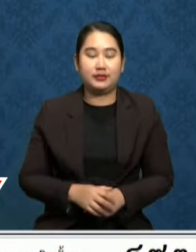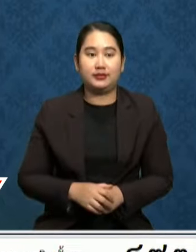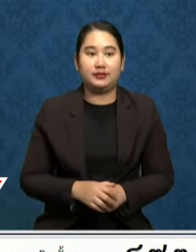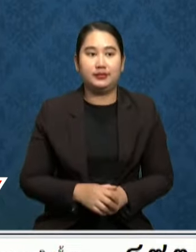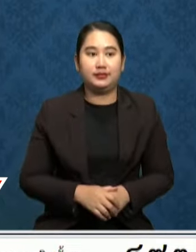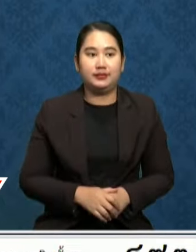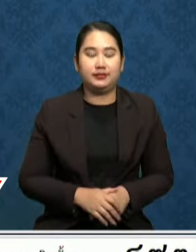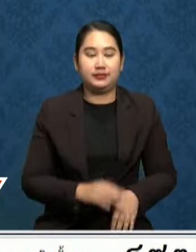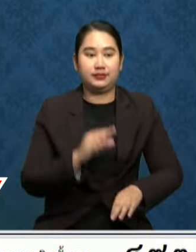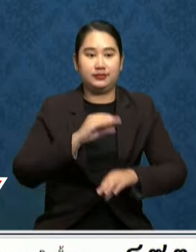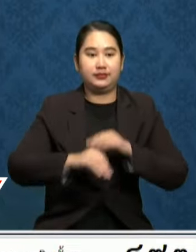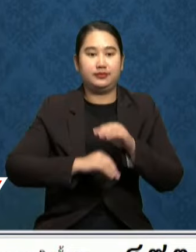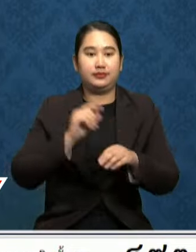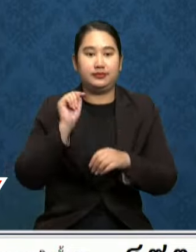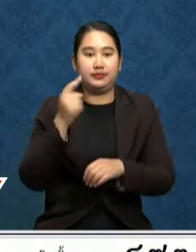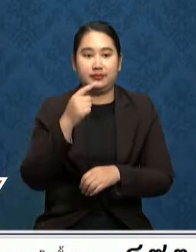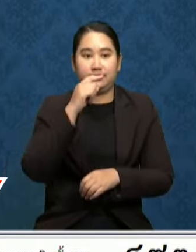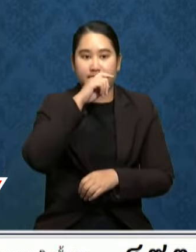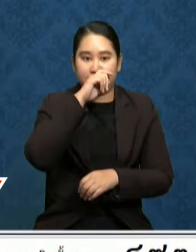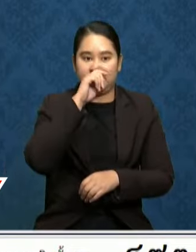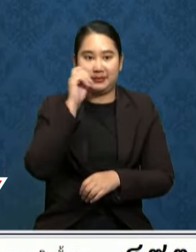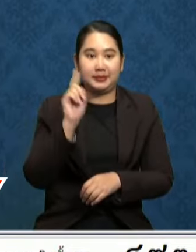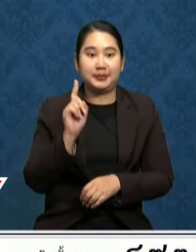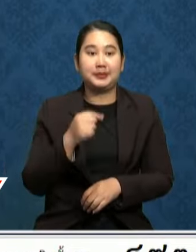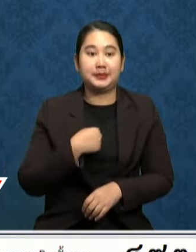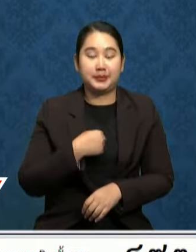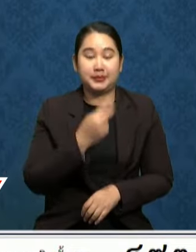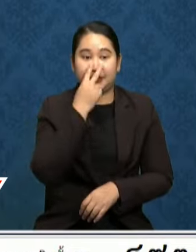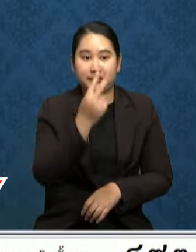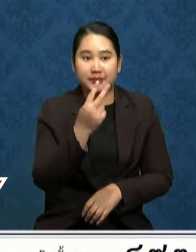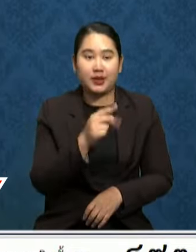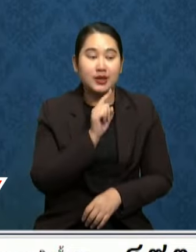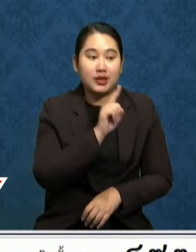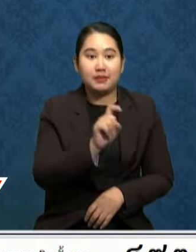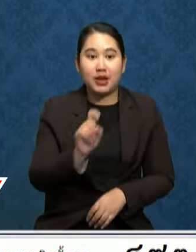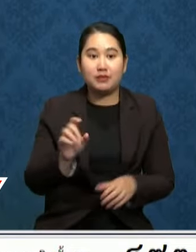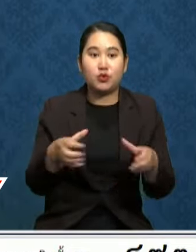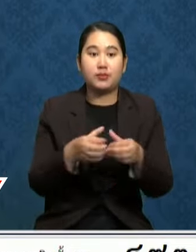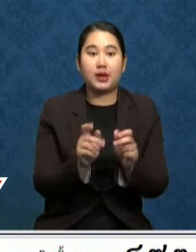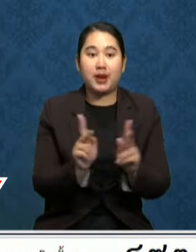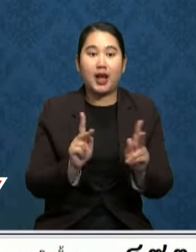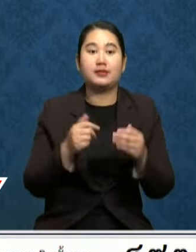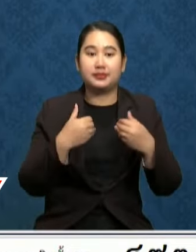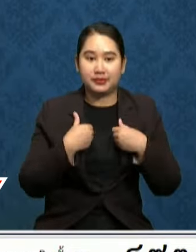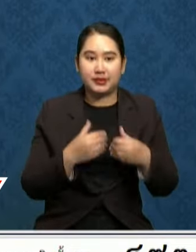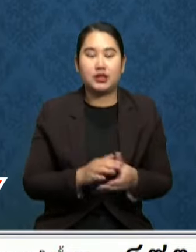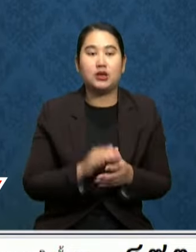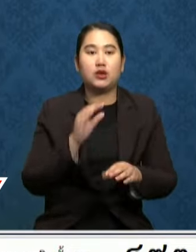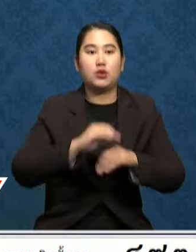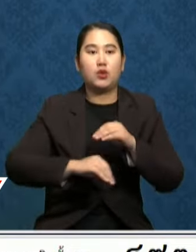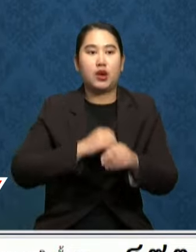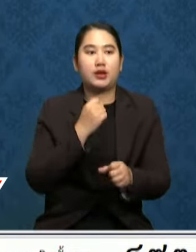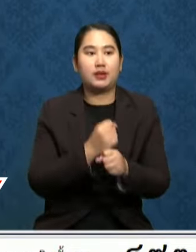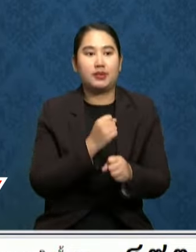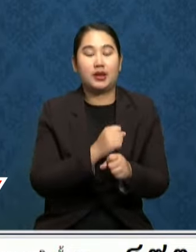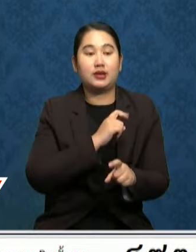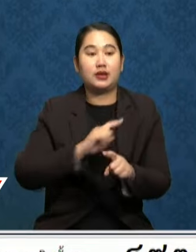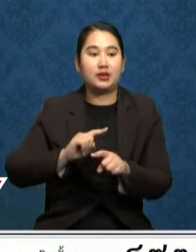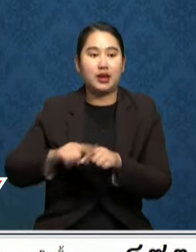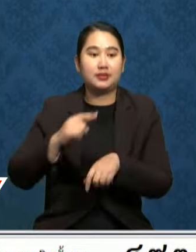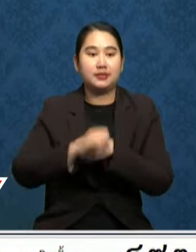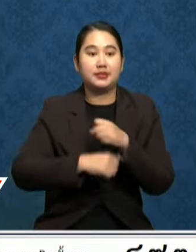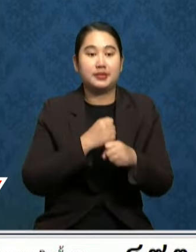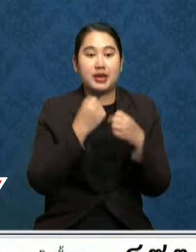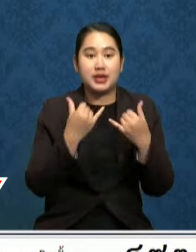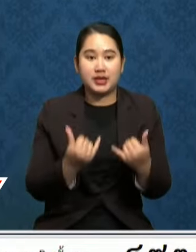ในสวขโคน Quand มัทถ ผมเองก็ลองไปไ่ถามกะทธิการว่ โคลการต่างๆในฐานะที่ปีน